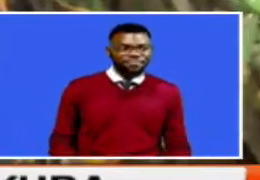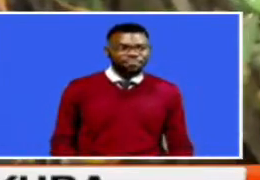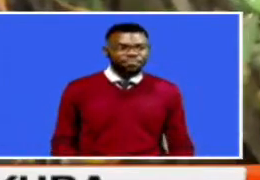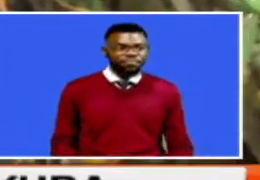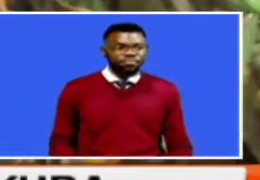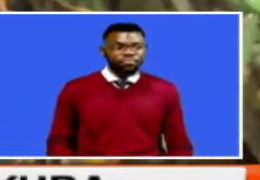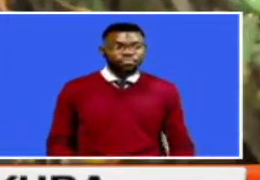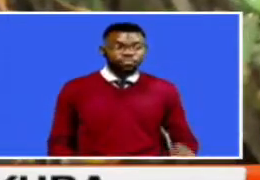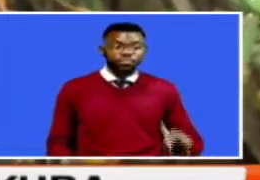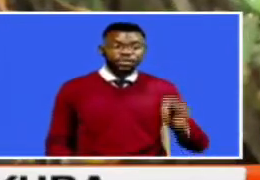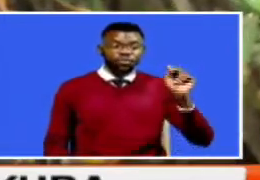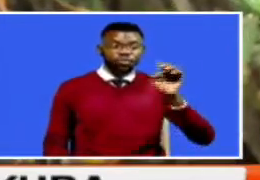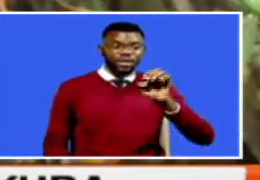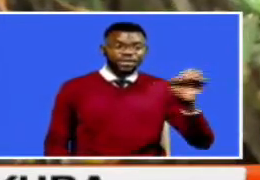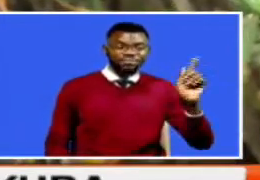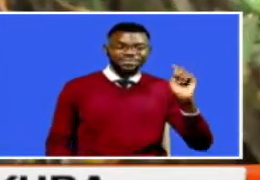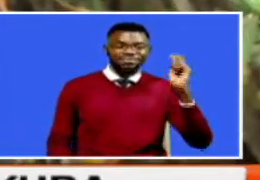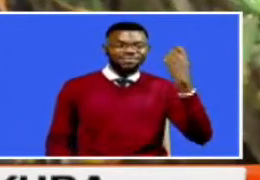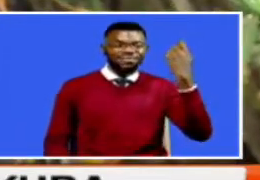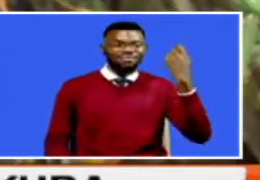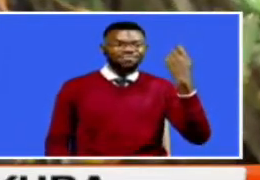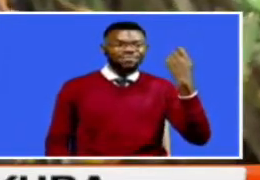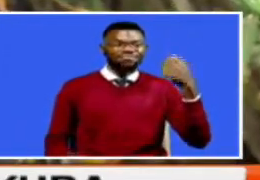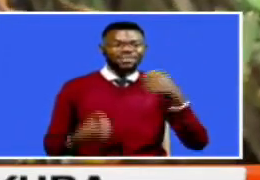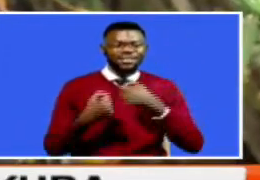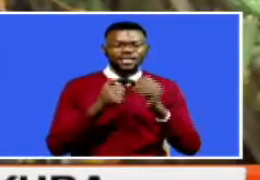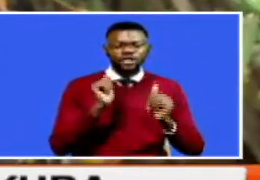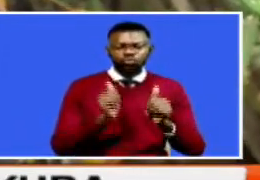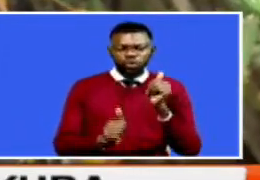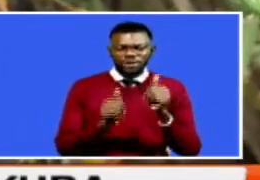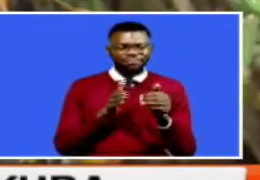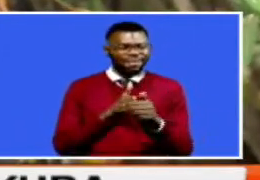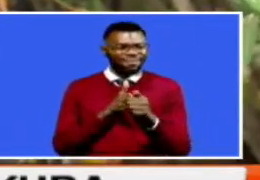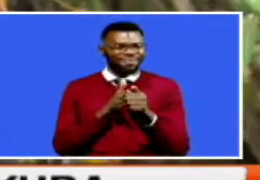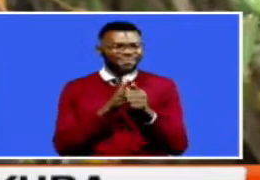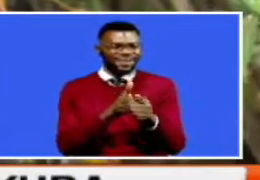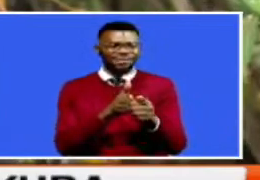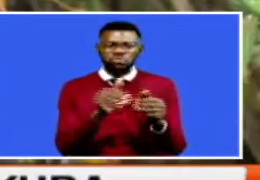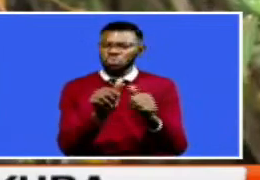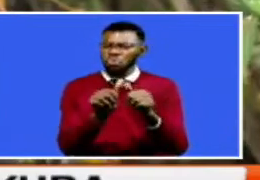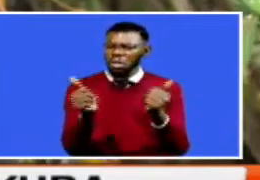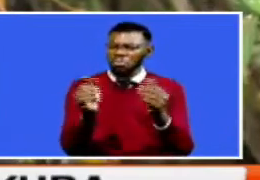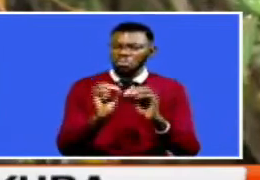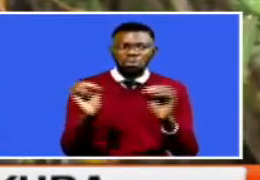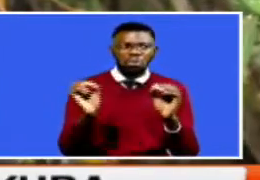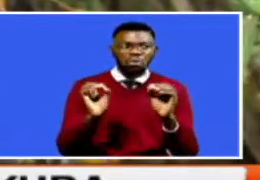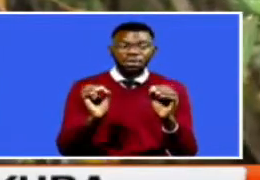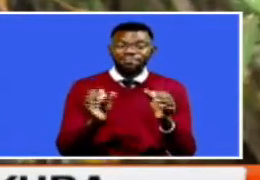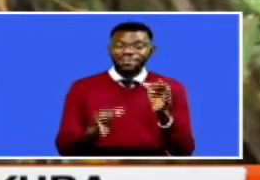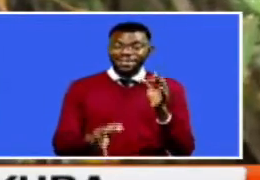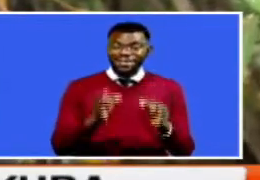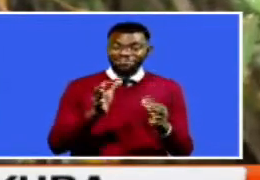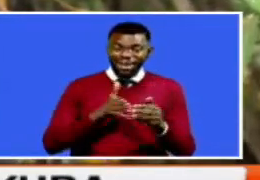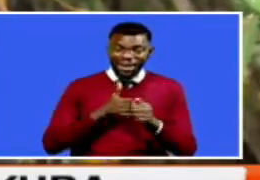ya kaskazini wa Kenya ni uongozi. Shida ni uongozi. Tukiwa na mikakati